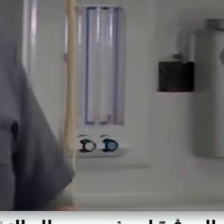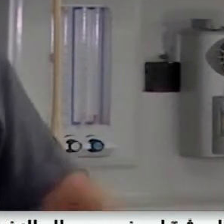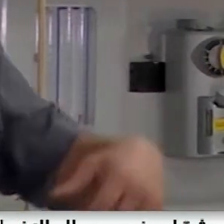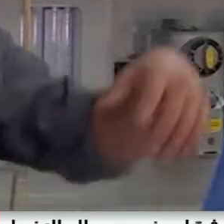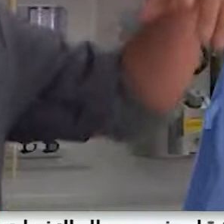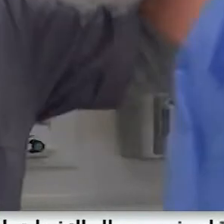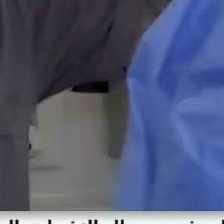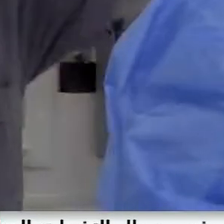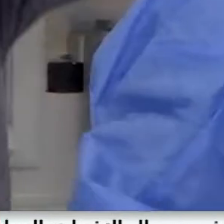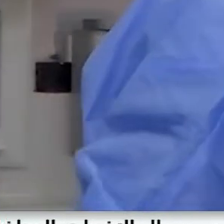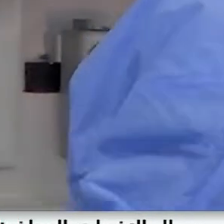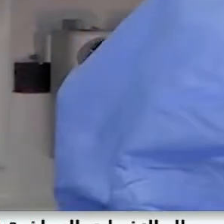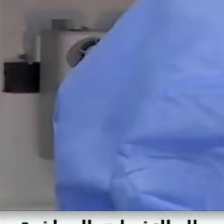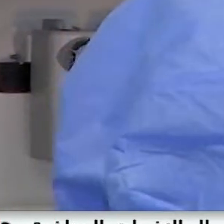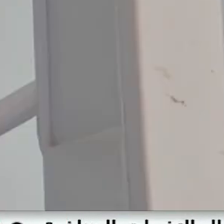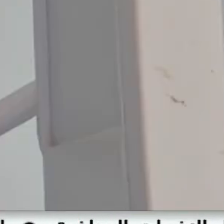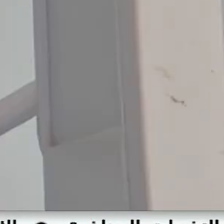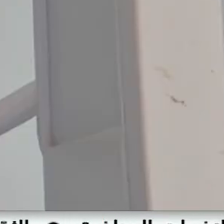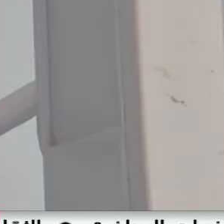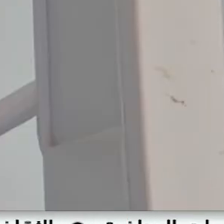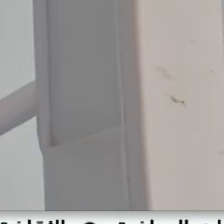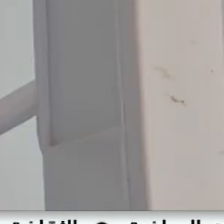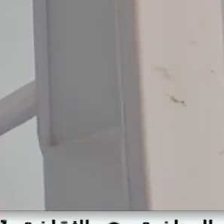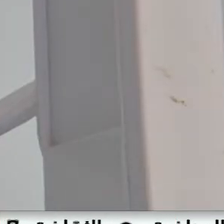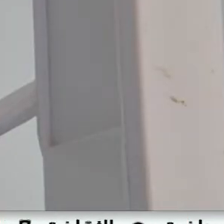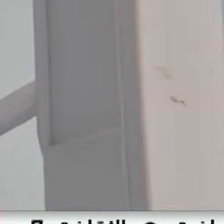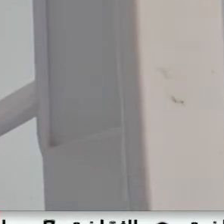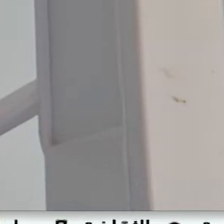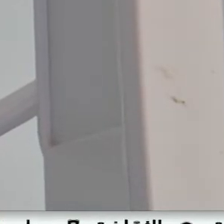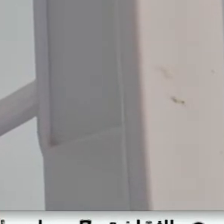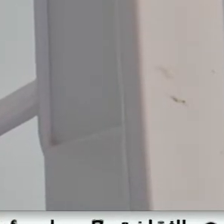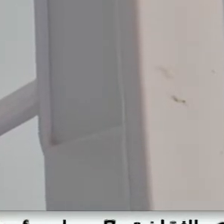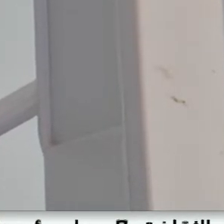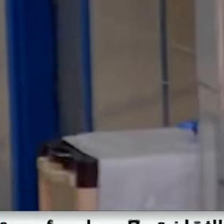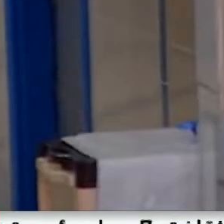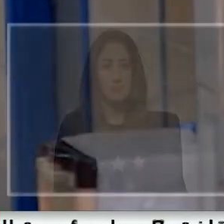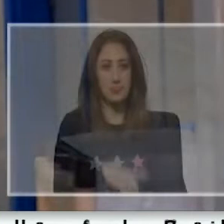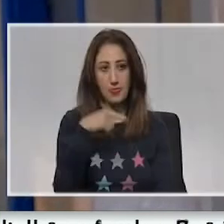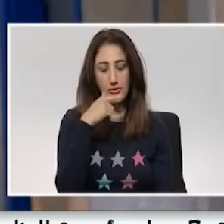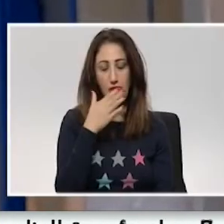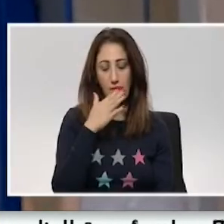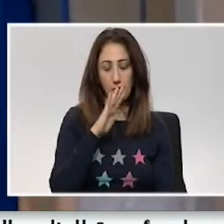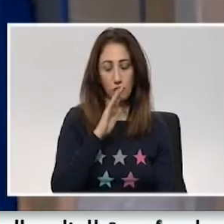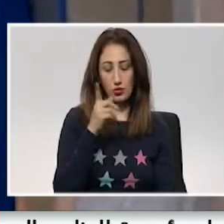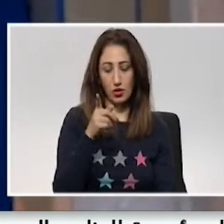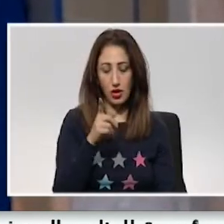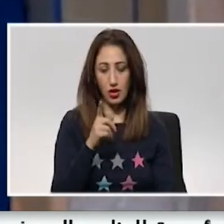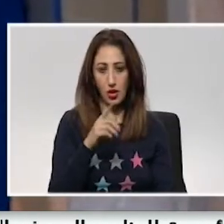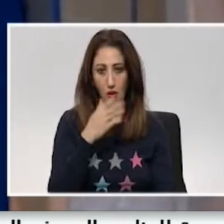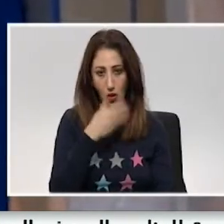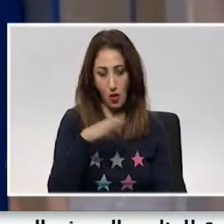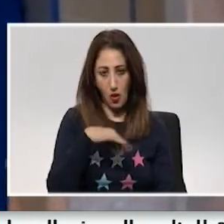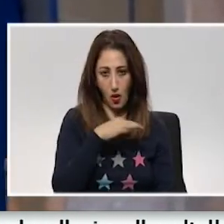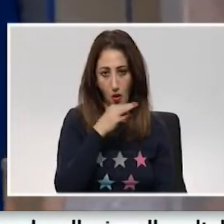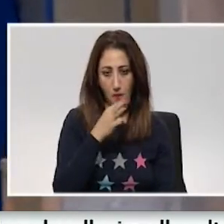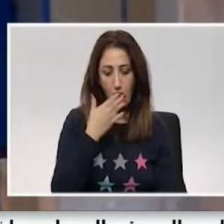ده بفضل الله انتهينا من اجراء عملية